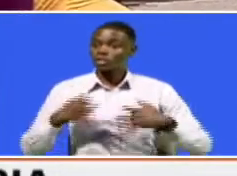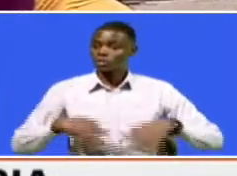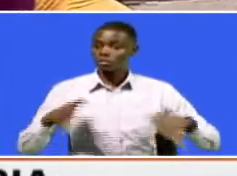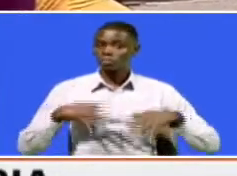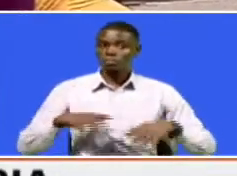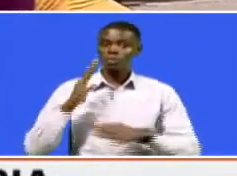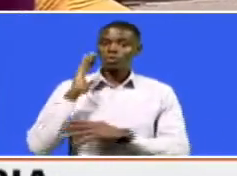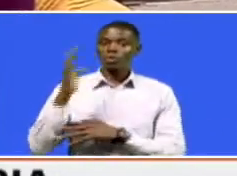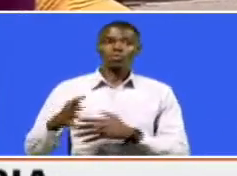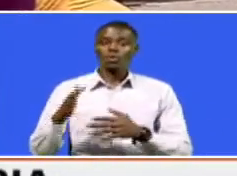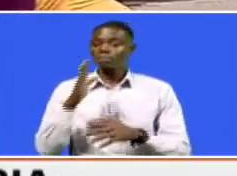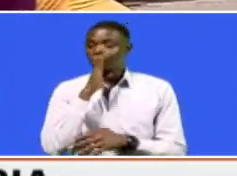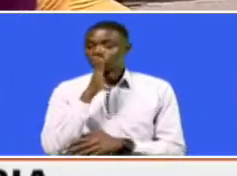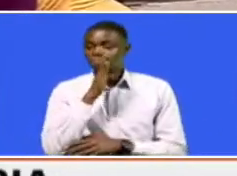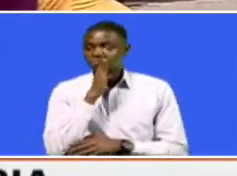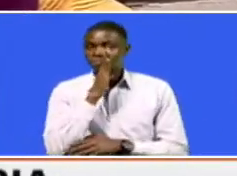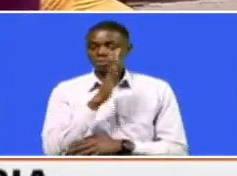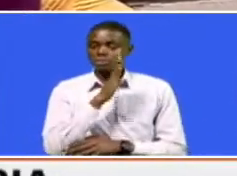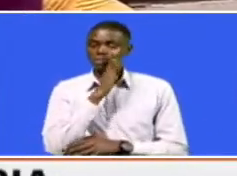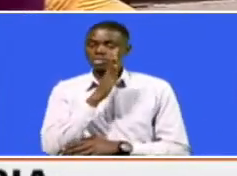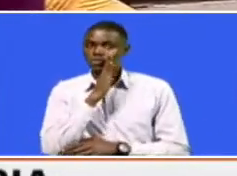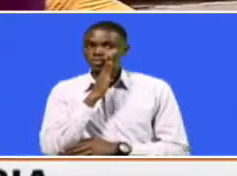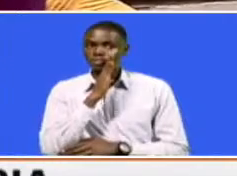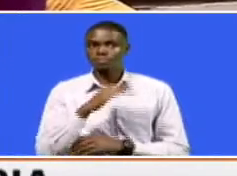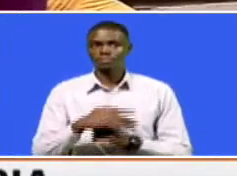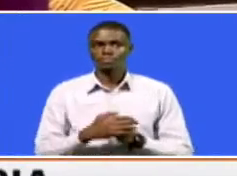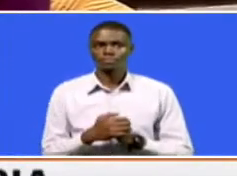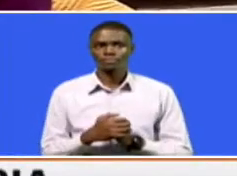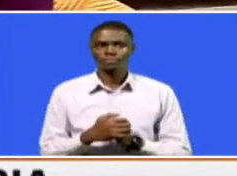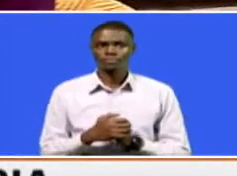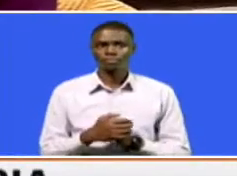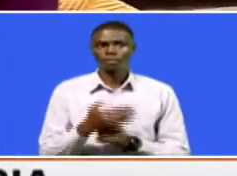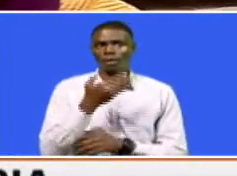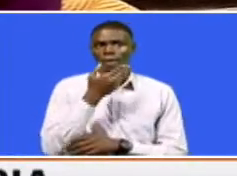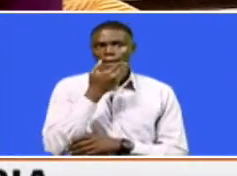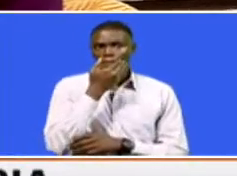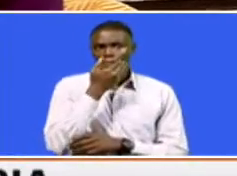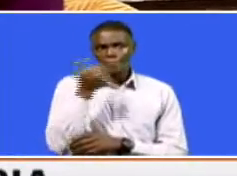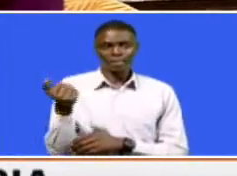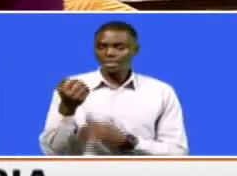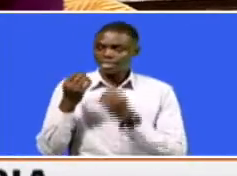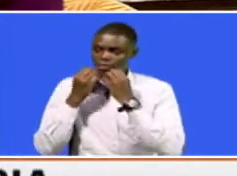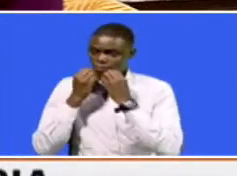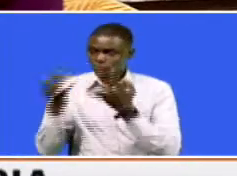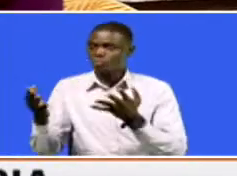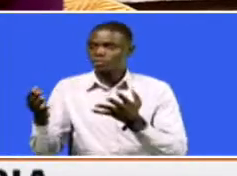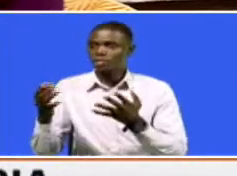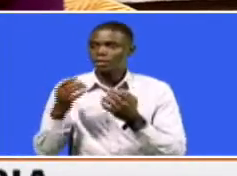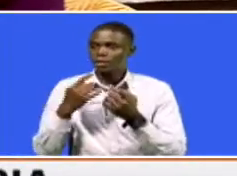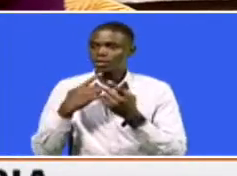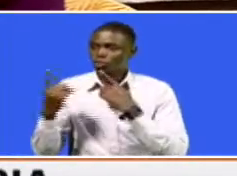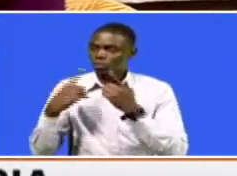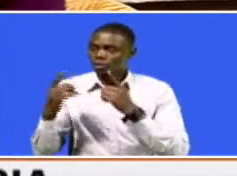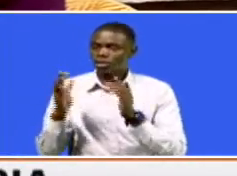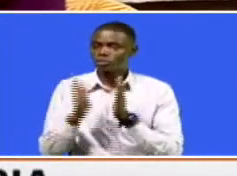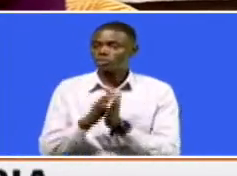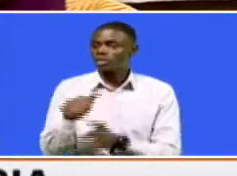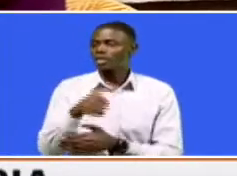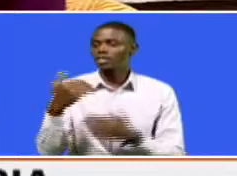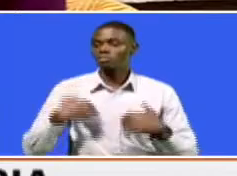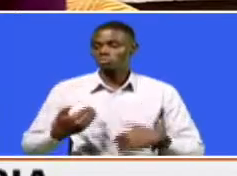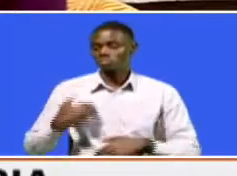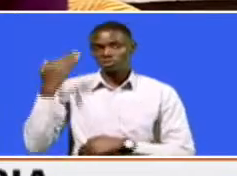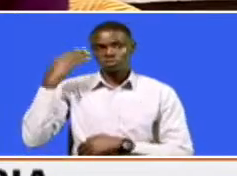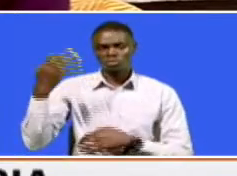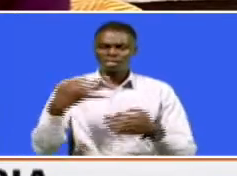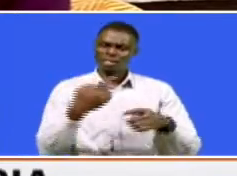watakutenga, alafu unajua watakuwa wanakusema, afadhali niambie mtu sijui. Sababu ukiambia mtu wa familia